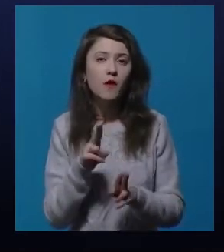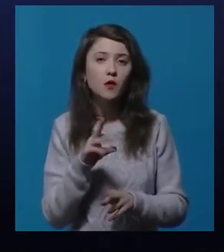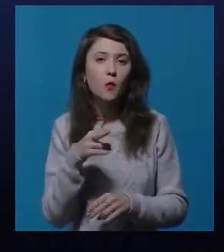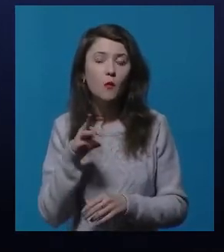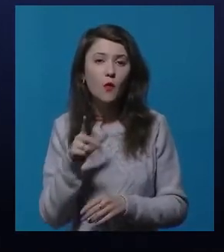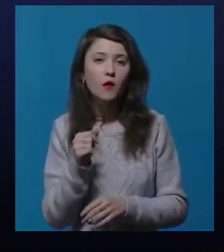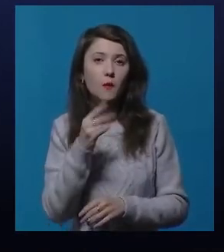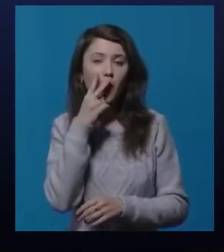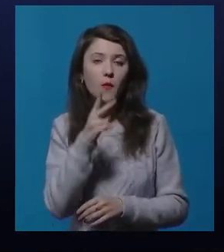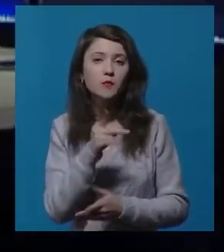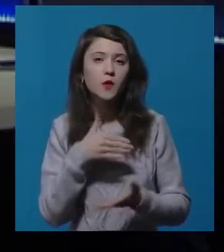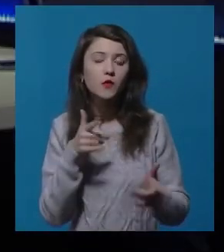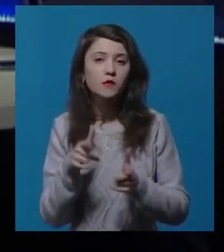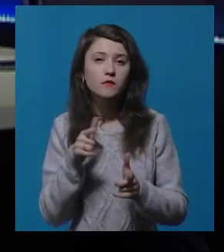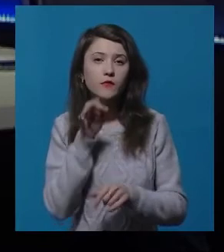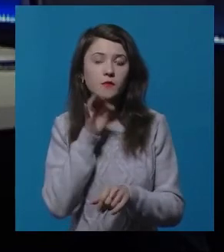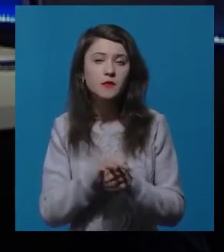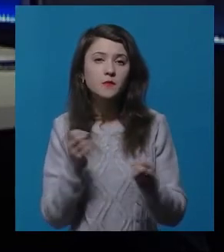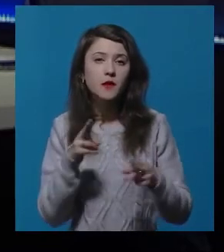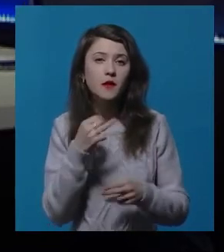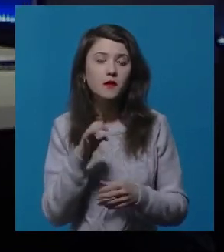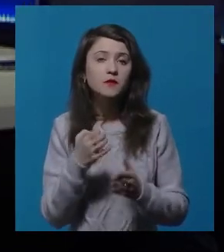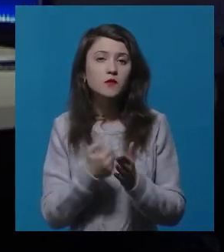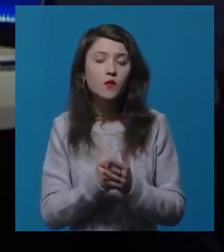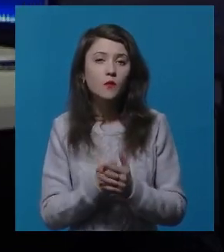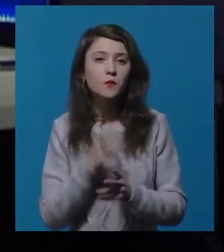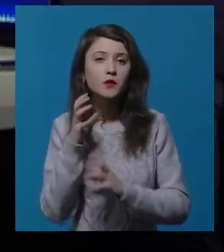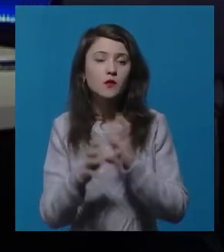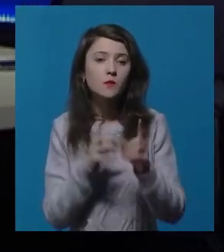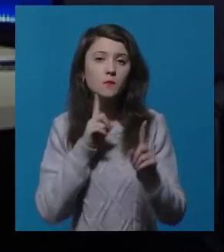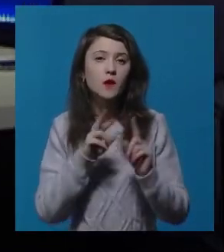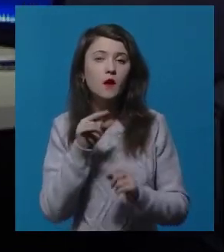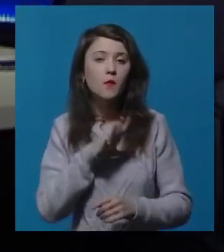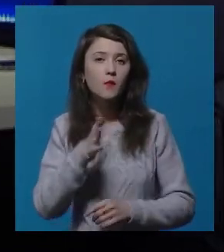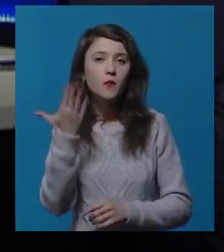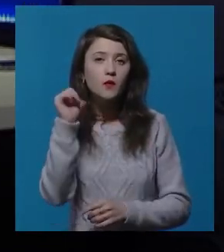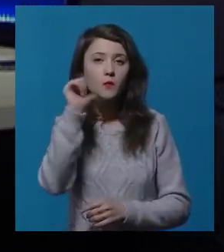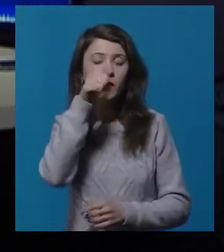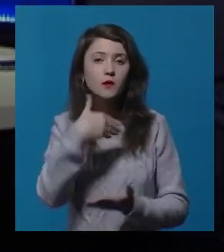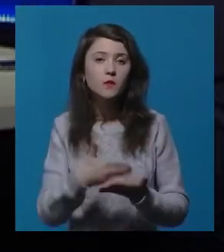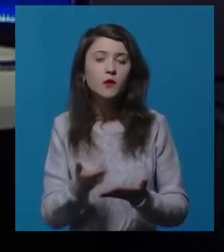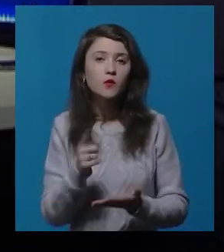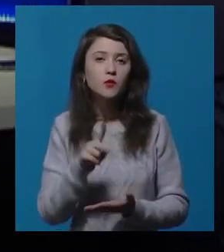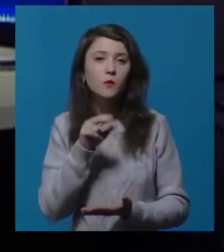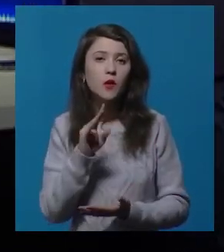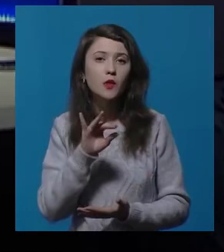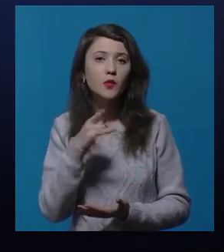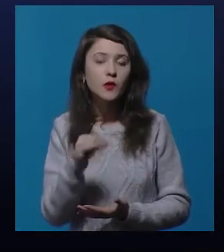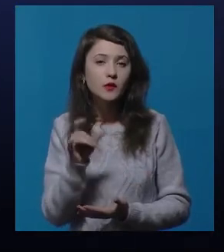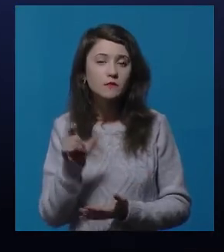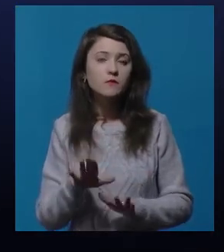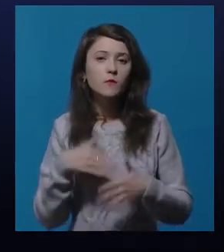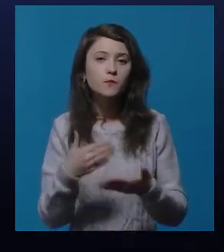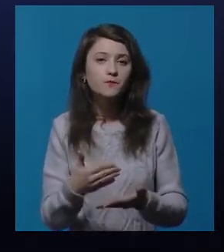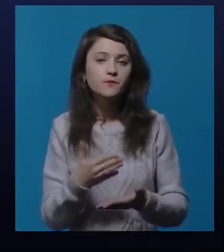ми готували відповідний кейс до міжнародної конференції, яка відбулася в минулому році. Приклад тому, що пан Юрій до нас звернувся, він є особою